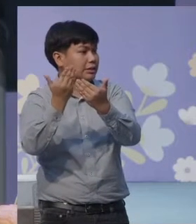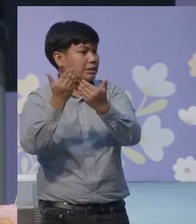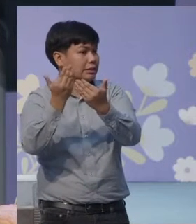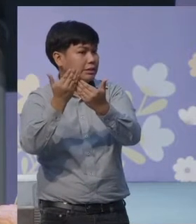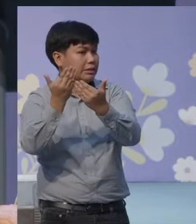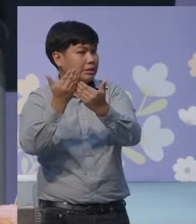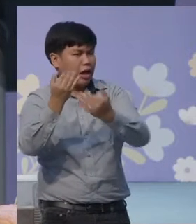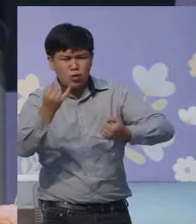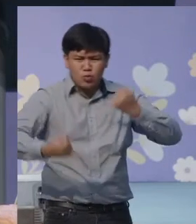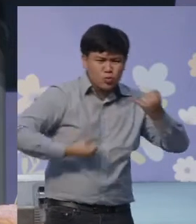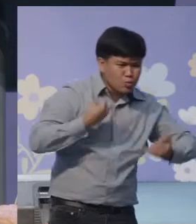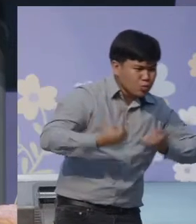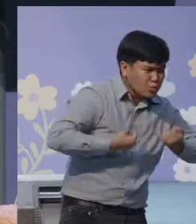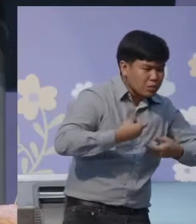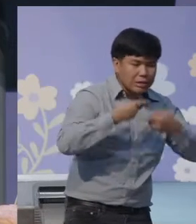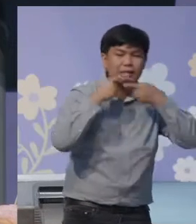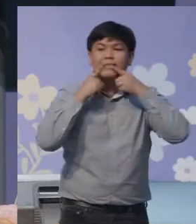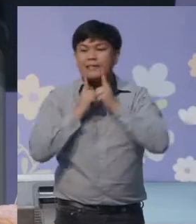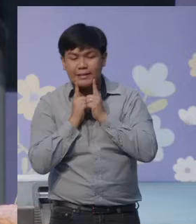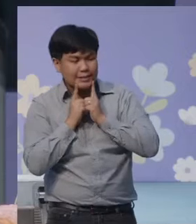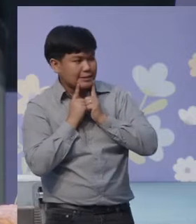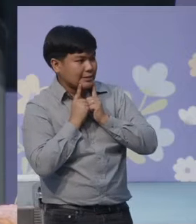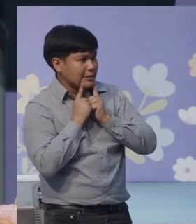kaya masaya yan,